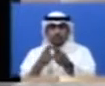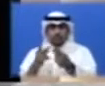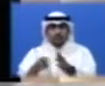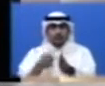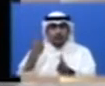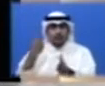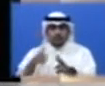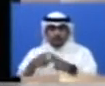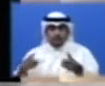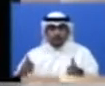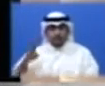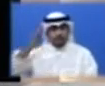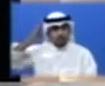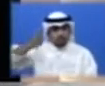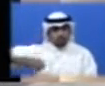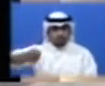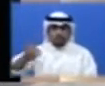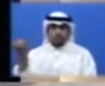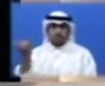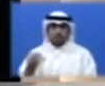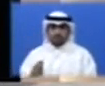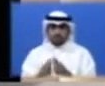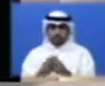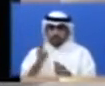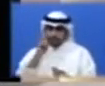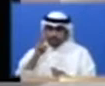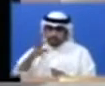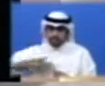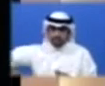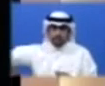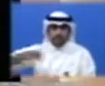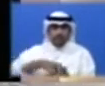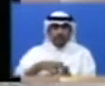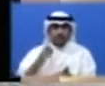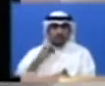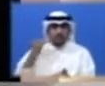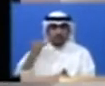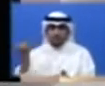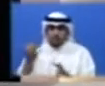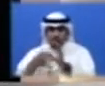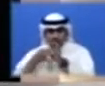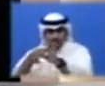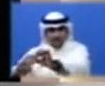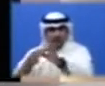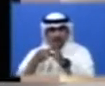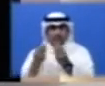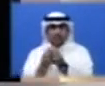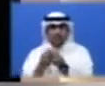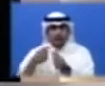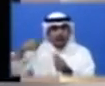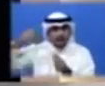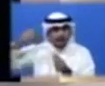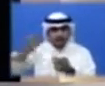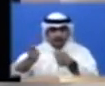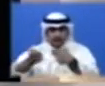وأهم أساسيات اللي هم الحين فيها اللي هو ترابط بين الدول العربية كلها لرفع اقتصاد